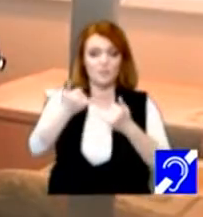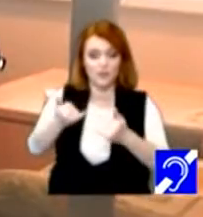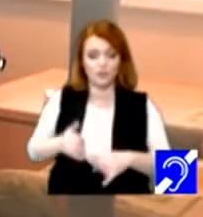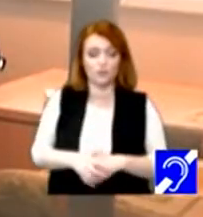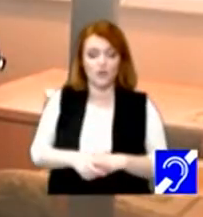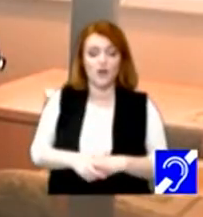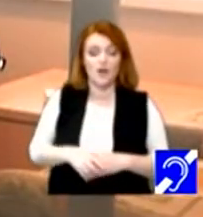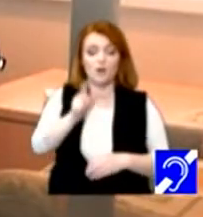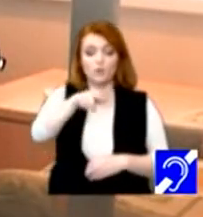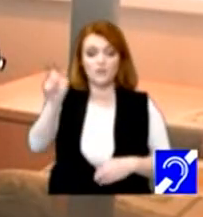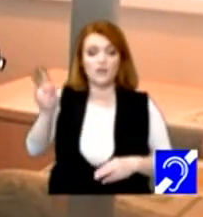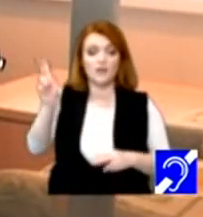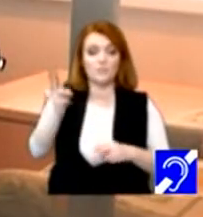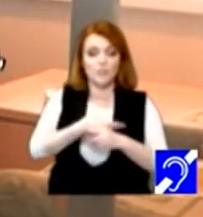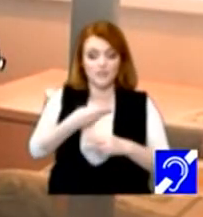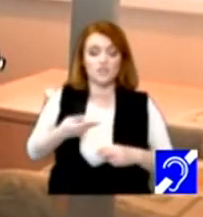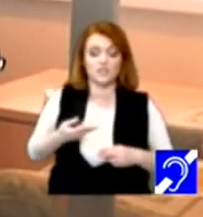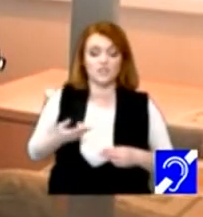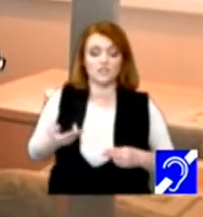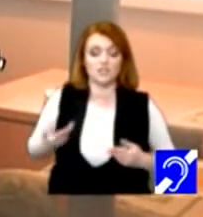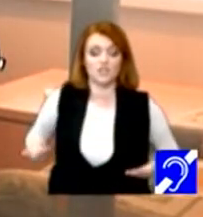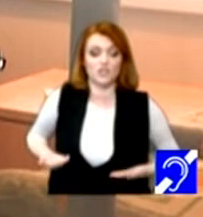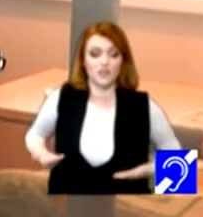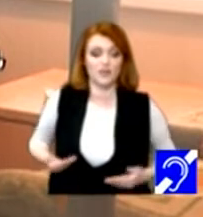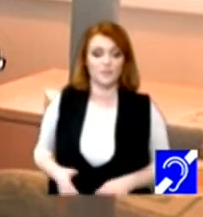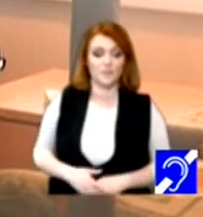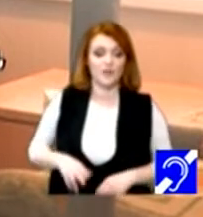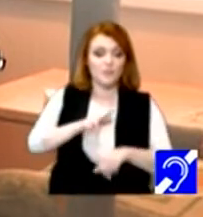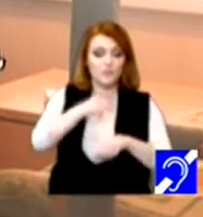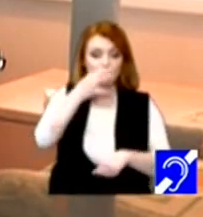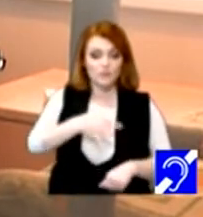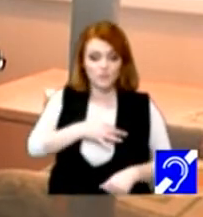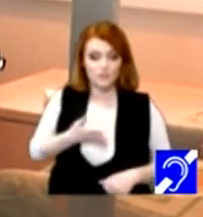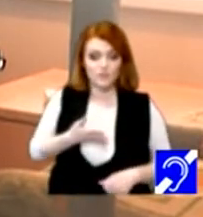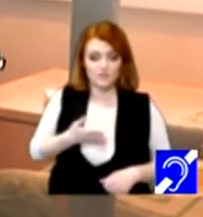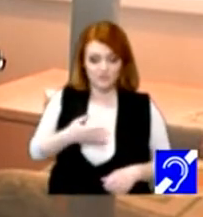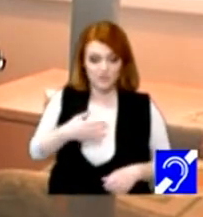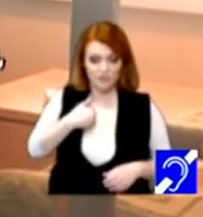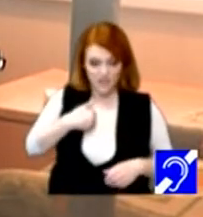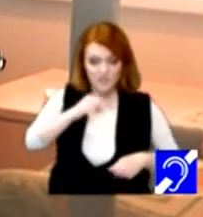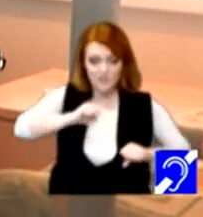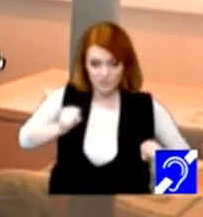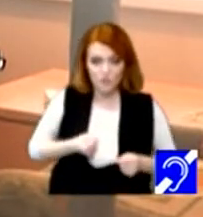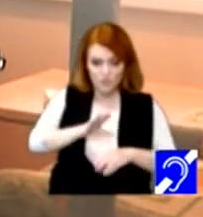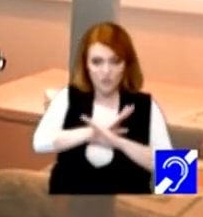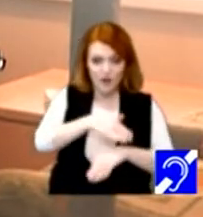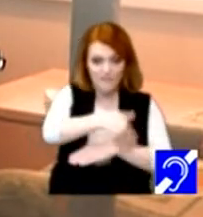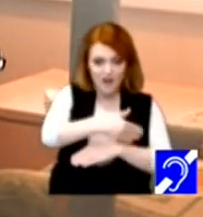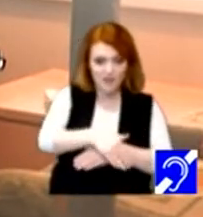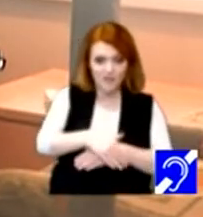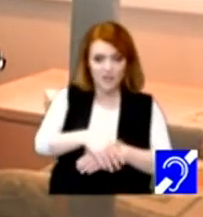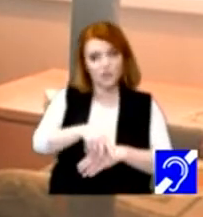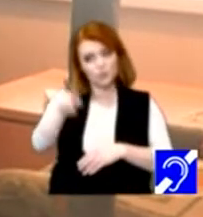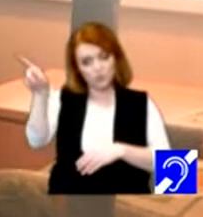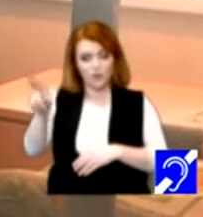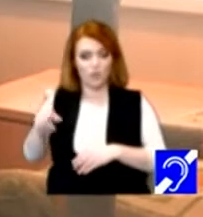Poliția nu știu mai diferențiat pe afară, că acum e iarnă, diferențiat, dacă este un loc de trai pentru oameni care nu au